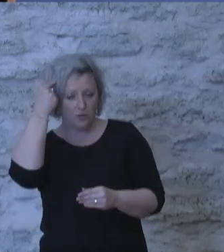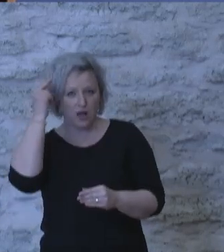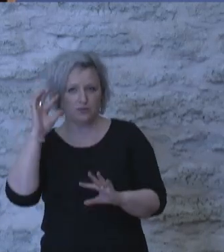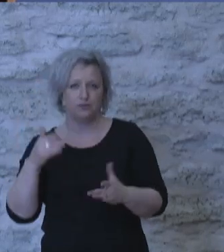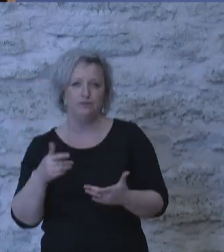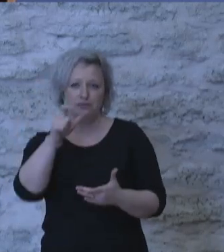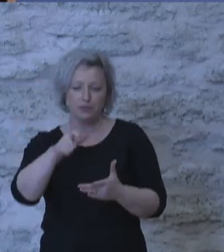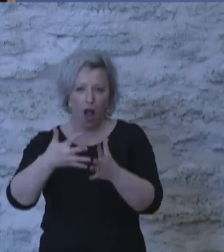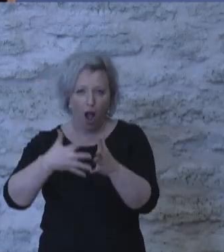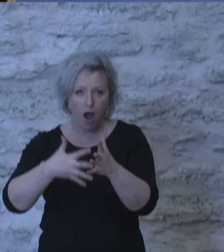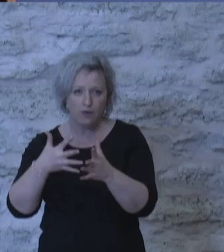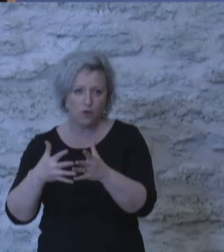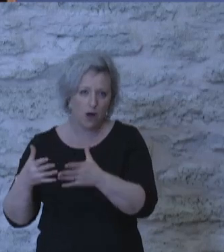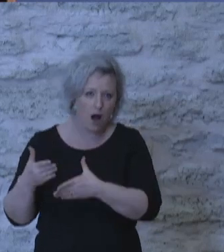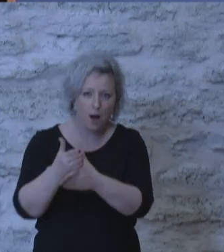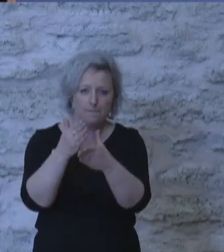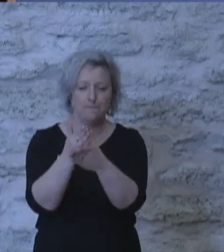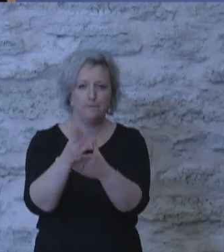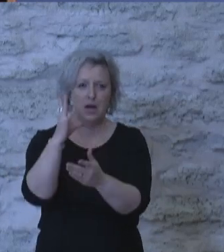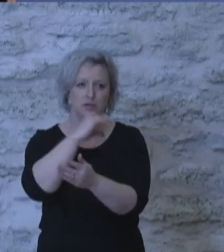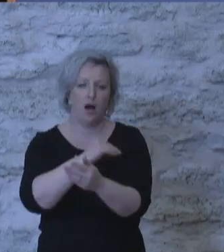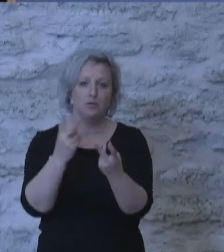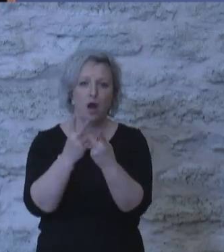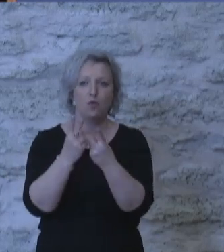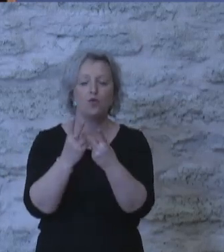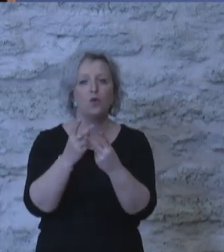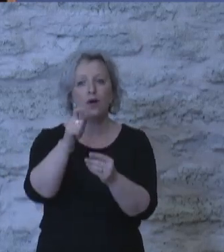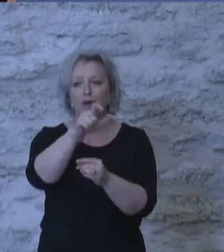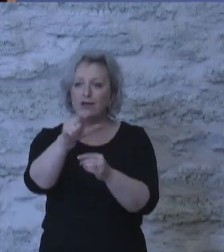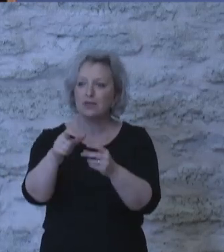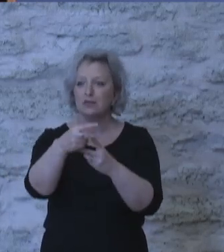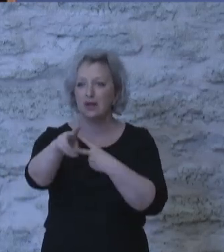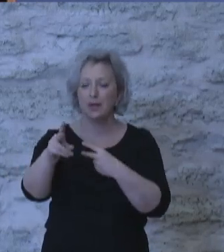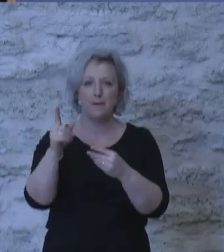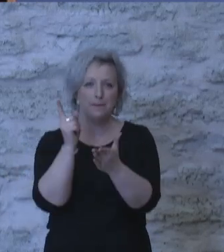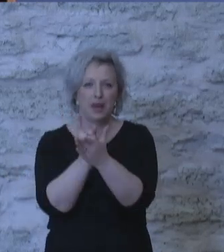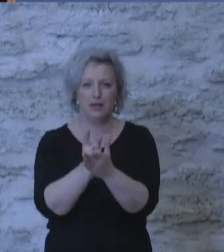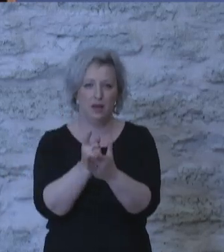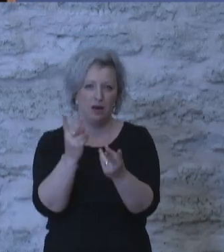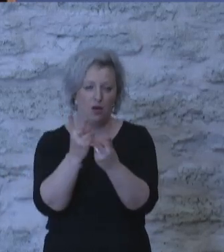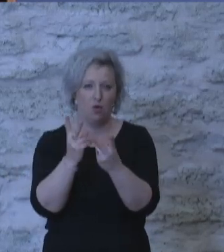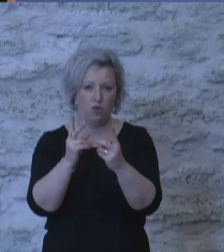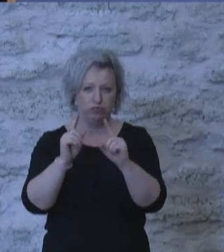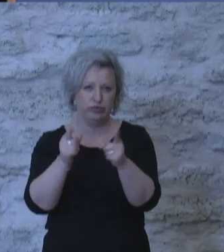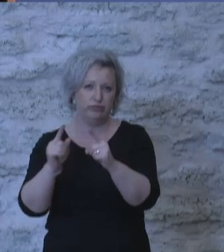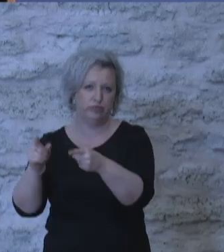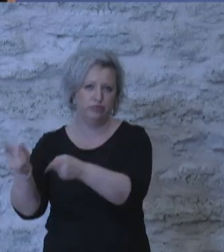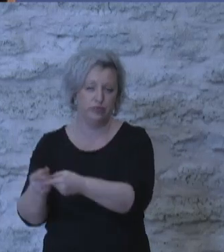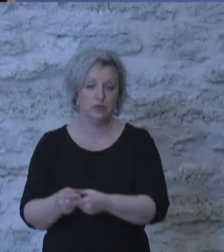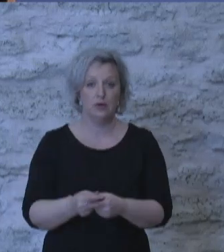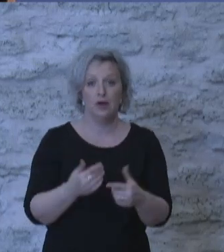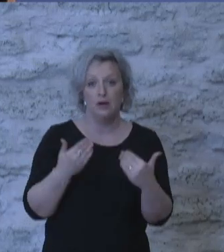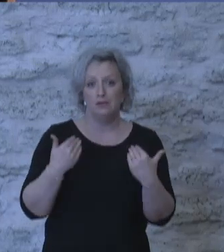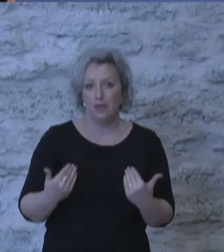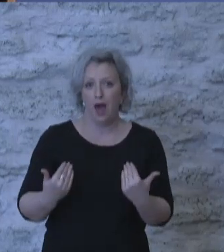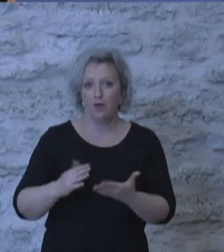aitaksid tasakaalustada seda seltskonda, keda nad korrale pidid kutsuma. Meil ei ole praegu